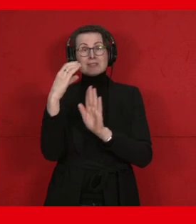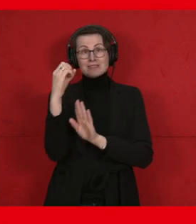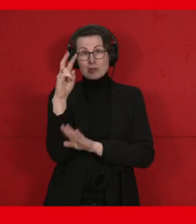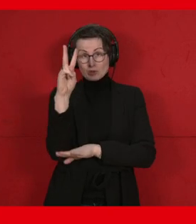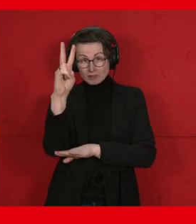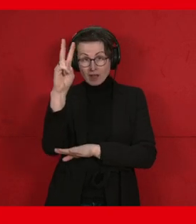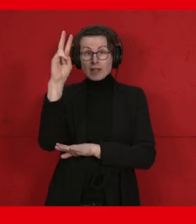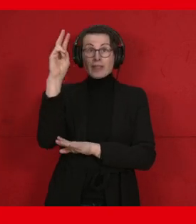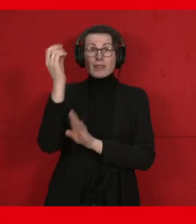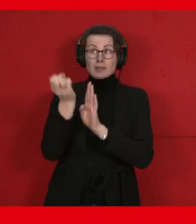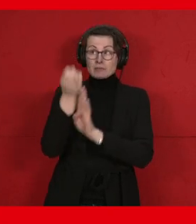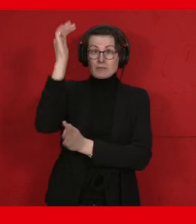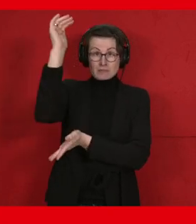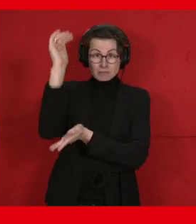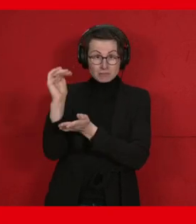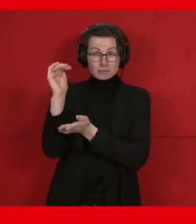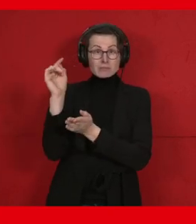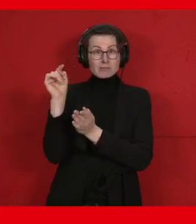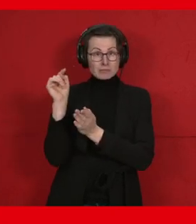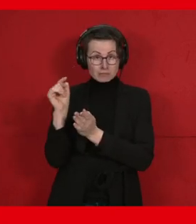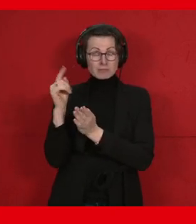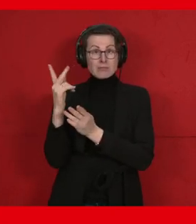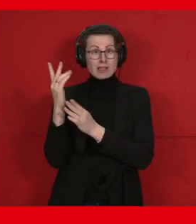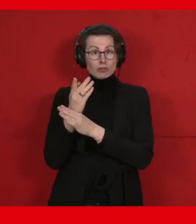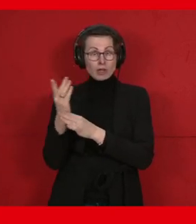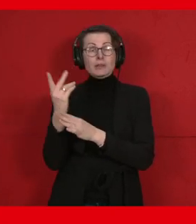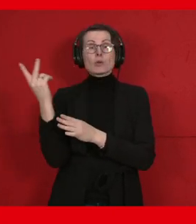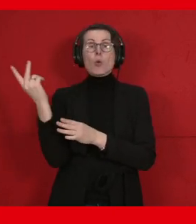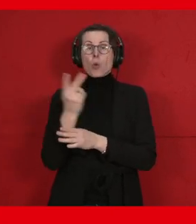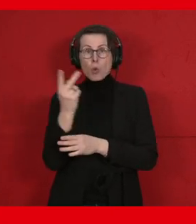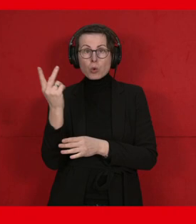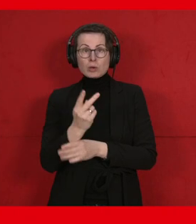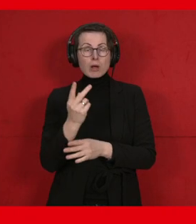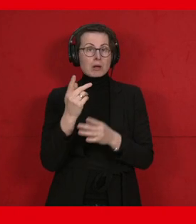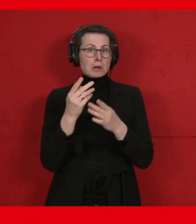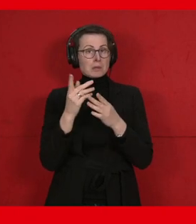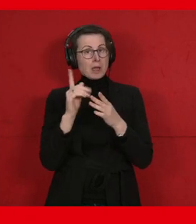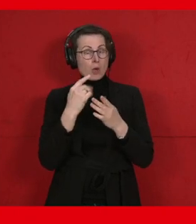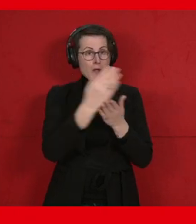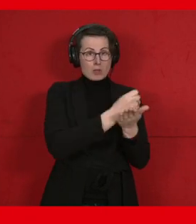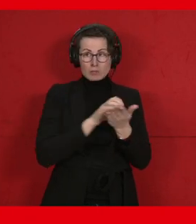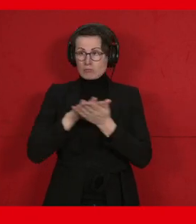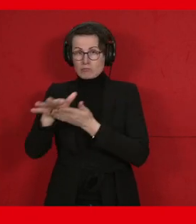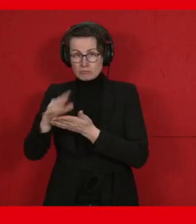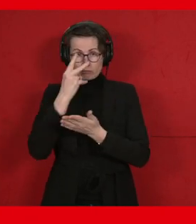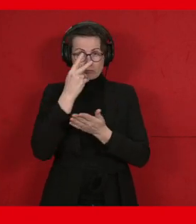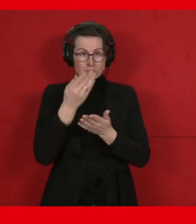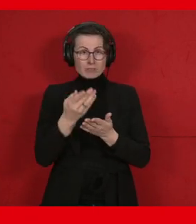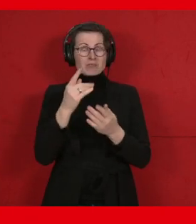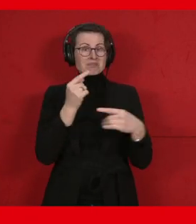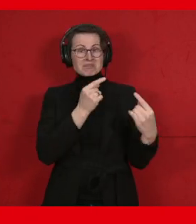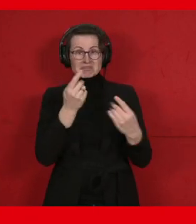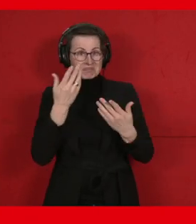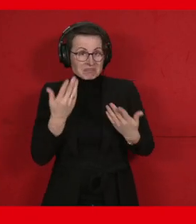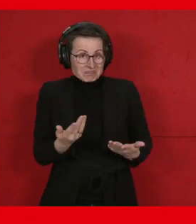CO2-Emissionen, die dadurch reduziert werden? Oder wird es Debatten geben und wie führen wir die über andere Facetten